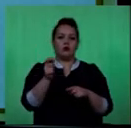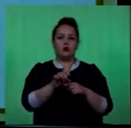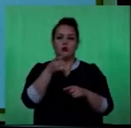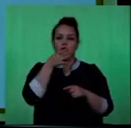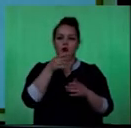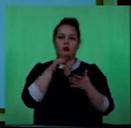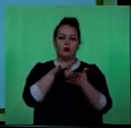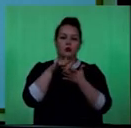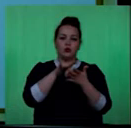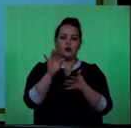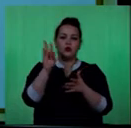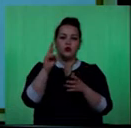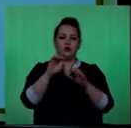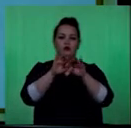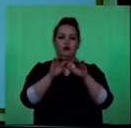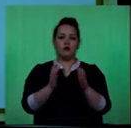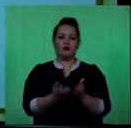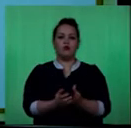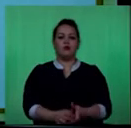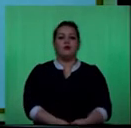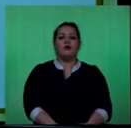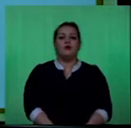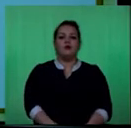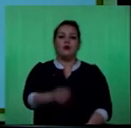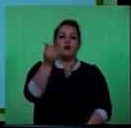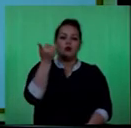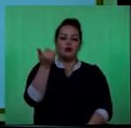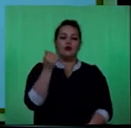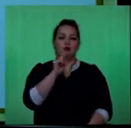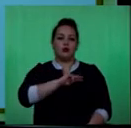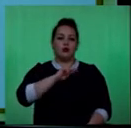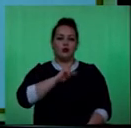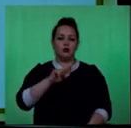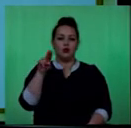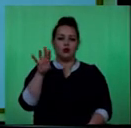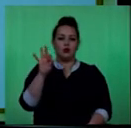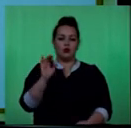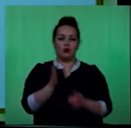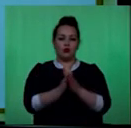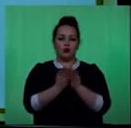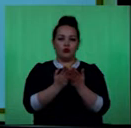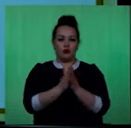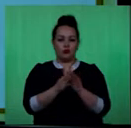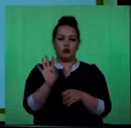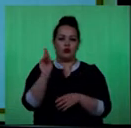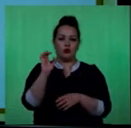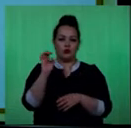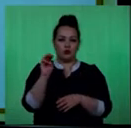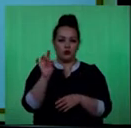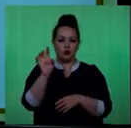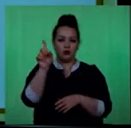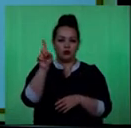путешествовать на воздушном шаре сейчас поработаем по нашему учебнику на странице